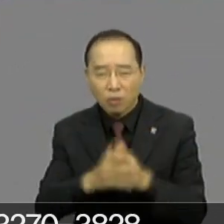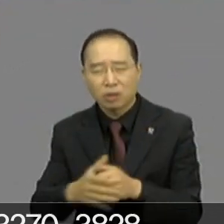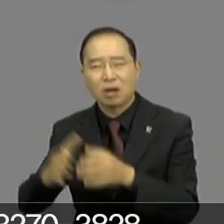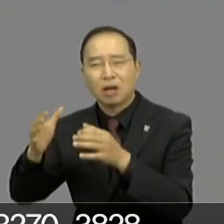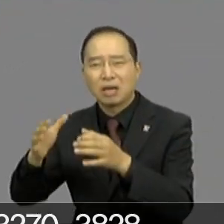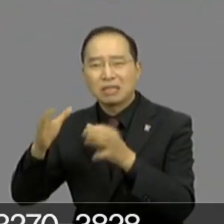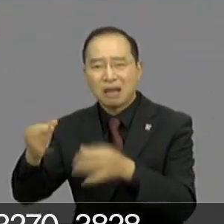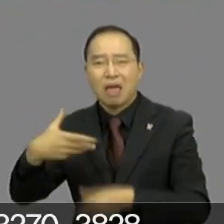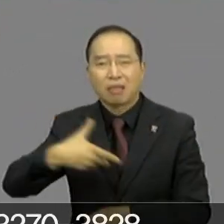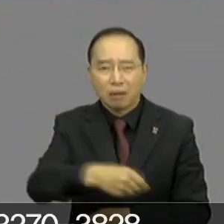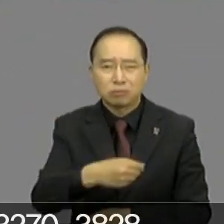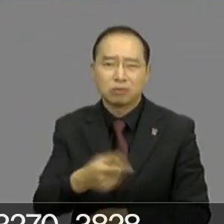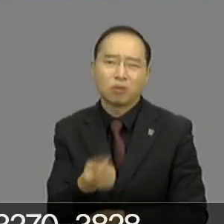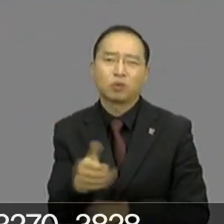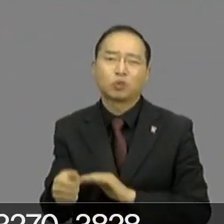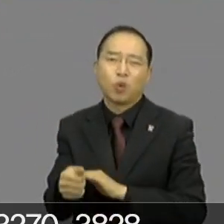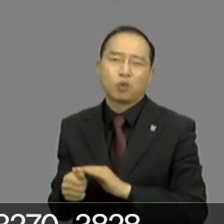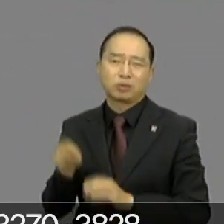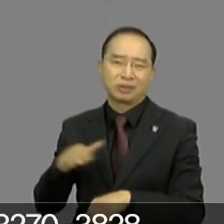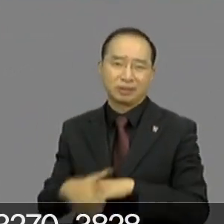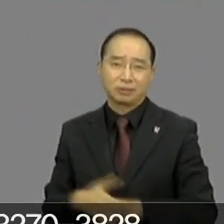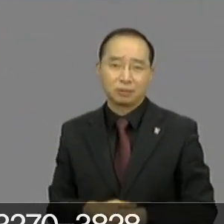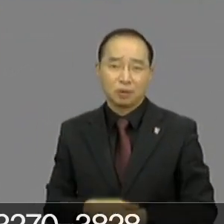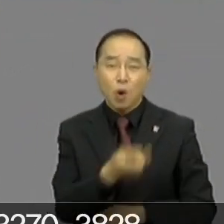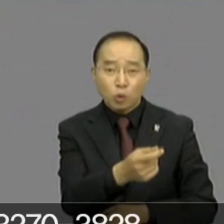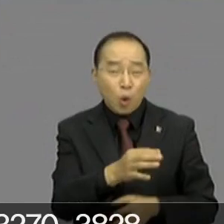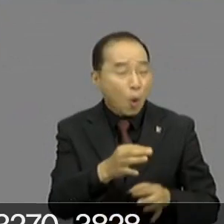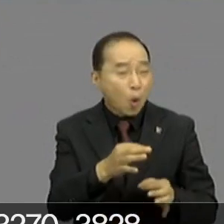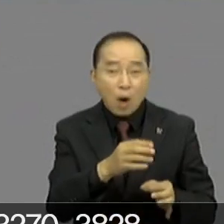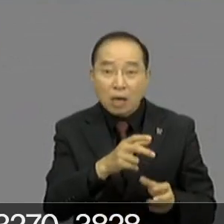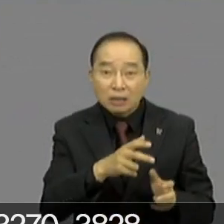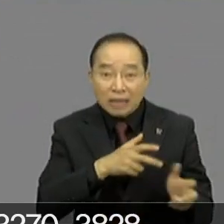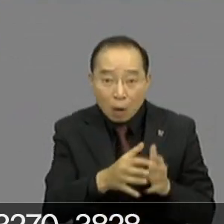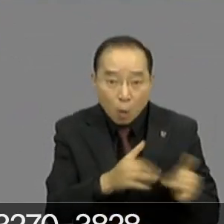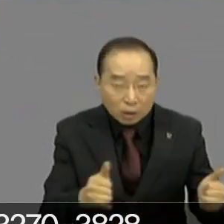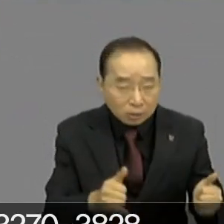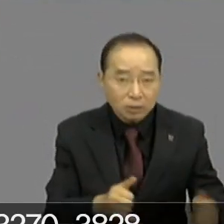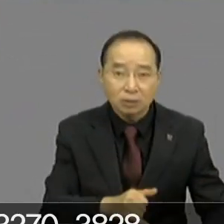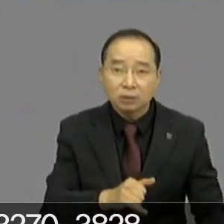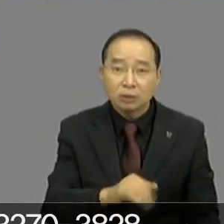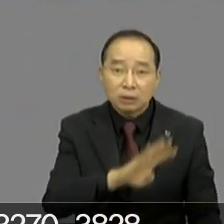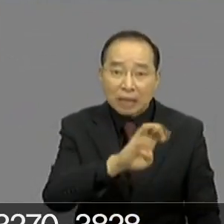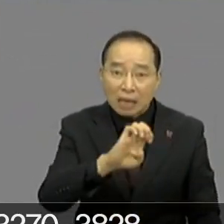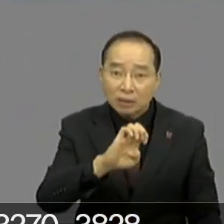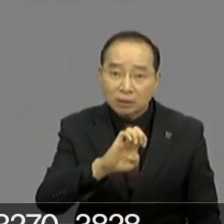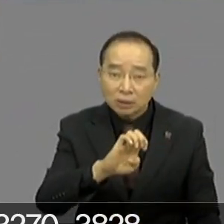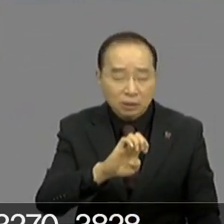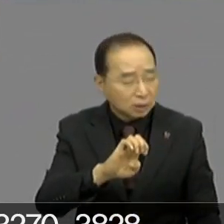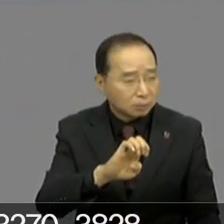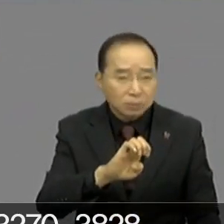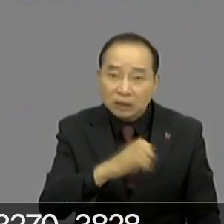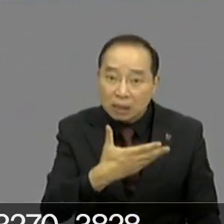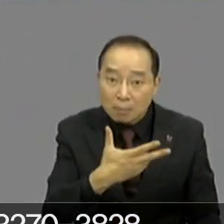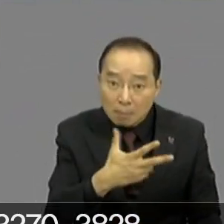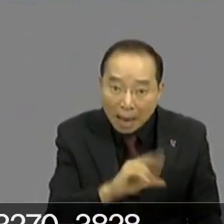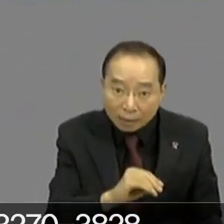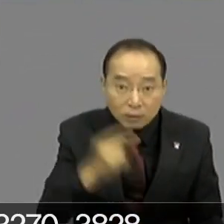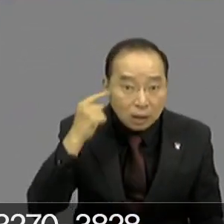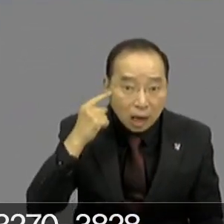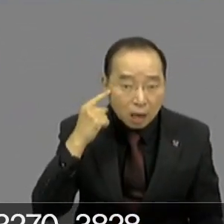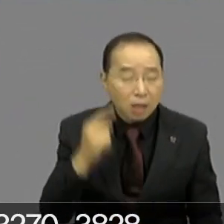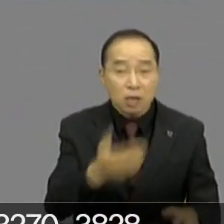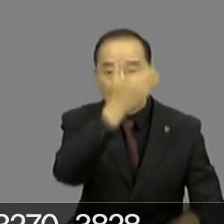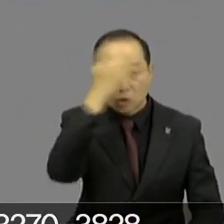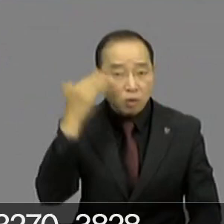저는 소상공인 지원하는 게 47만원 로 대상을 해가지고 2조 9000억원 하겠다 또 정년 에 대해서 13만 n